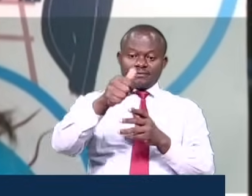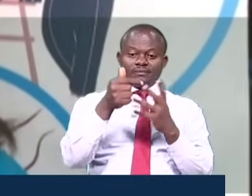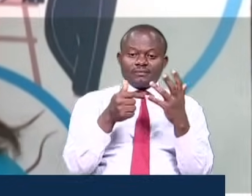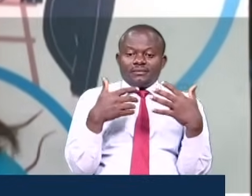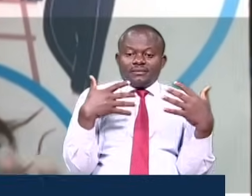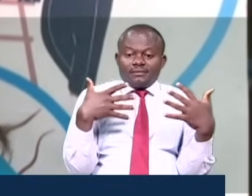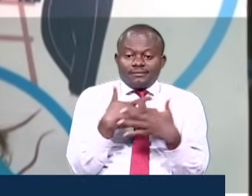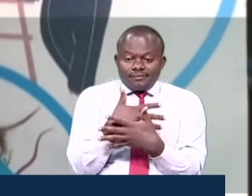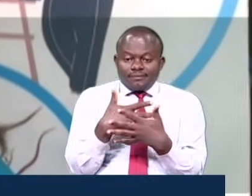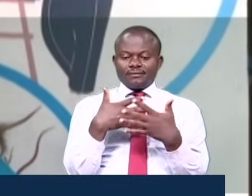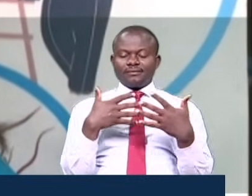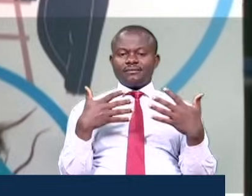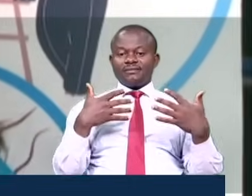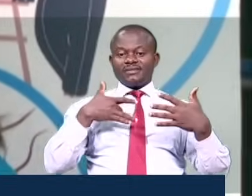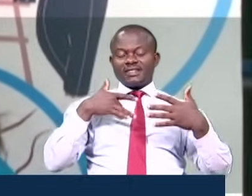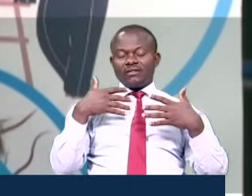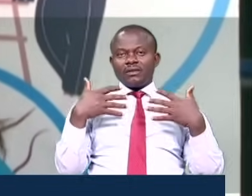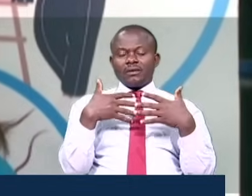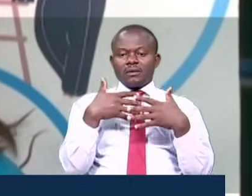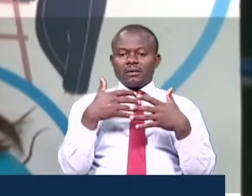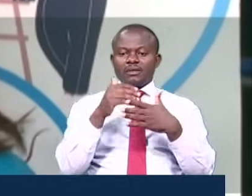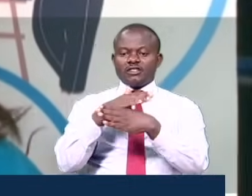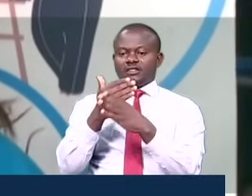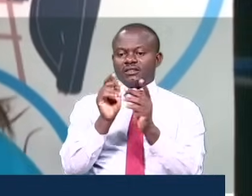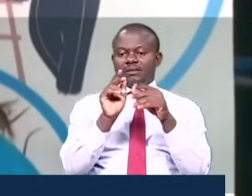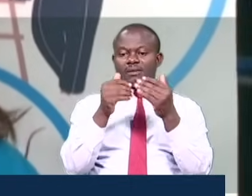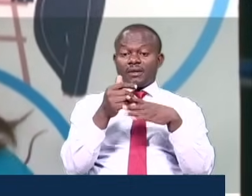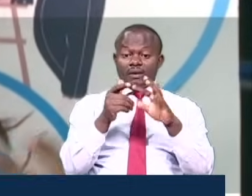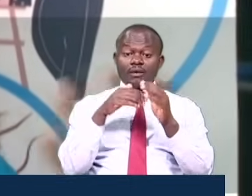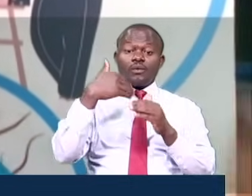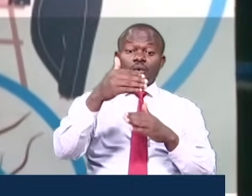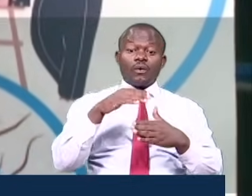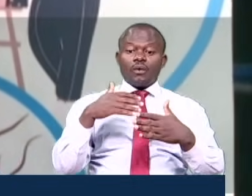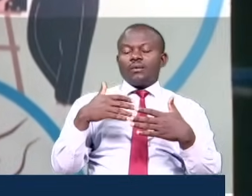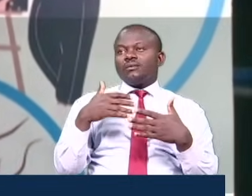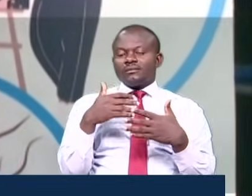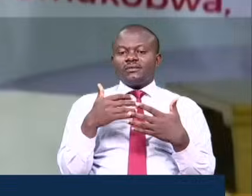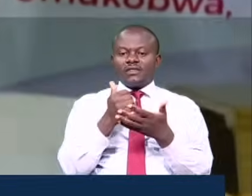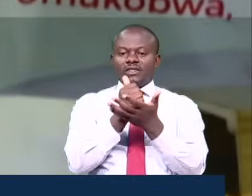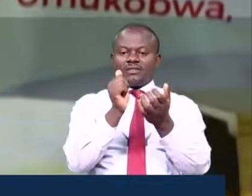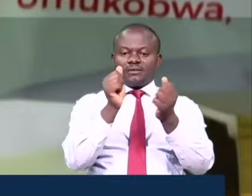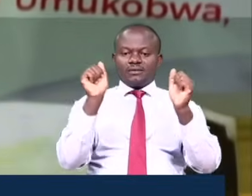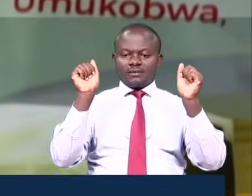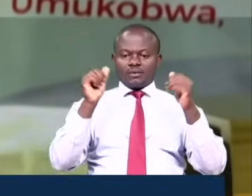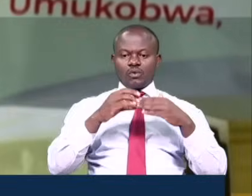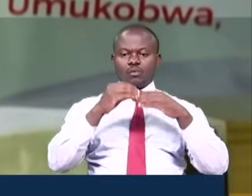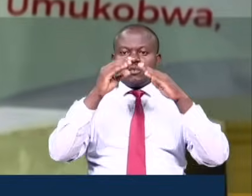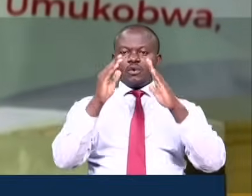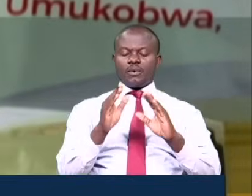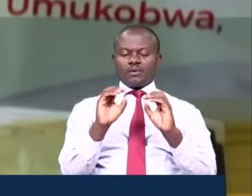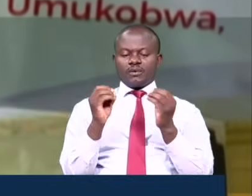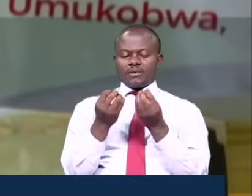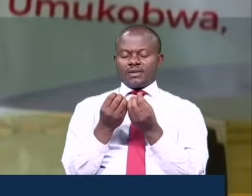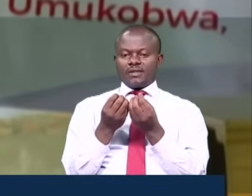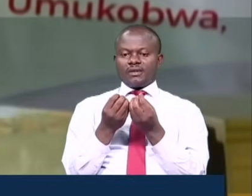bakitinye, bacyafite ubwoba bwo kubisangiza abantu, kandi uko ubisangiza abantu uko ufasha abantu kwibohora. Umuyobozi w'umuryango